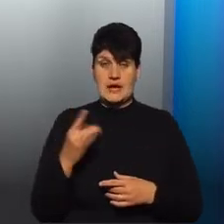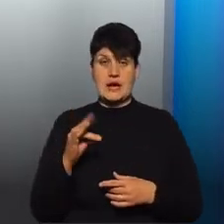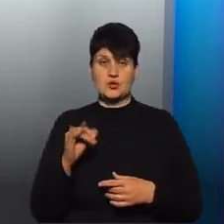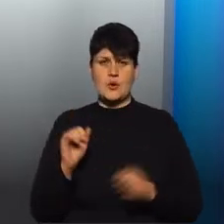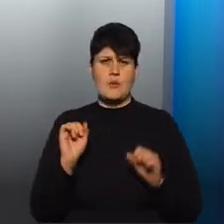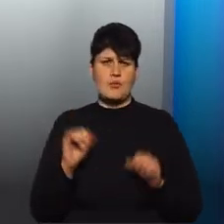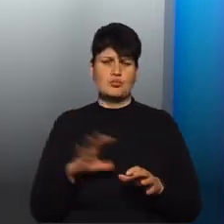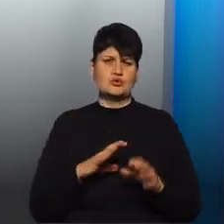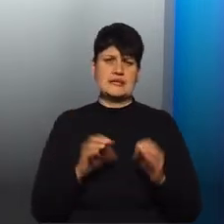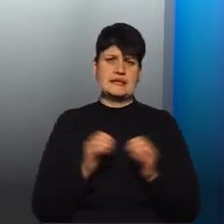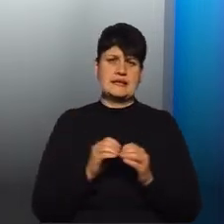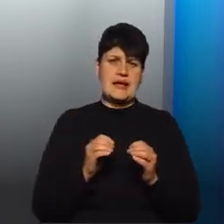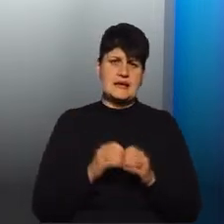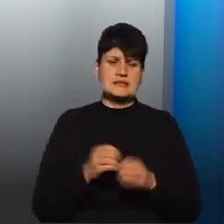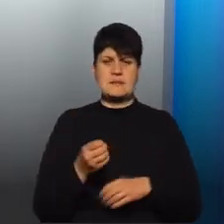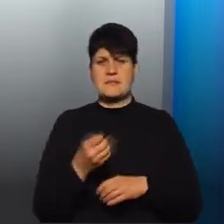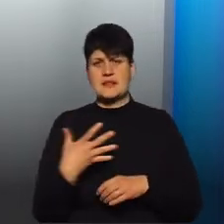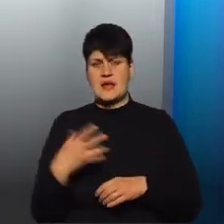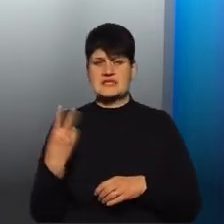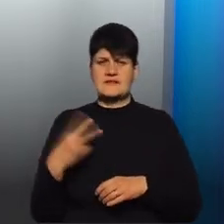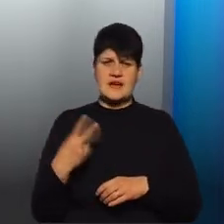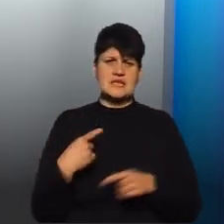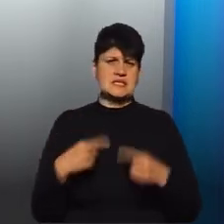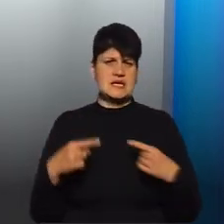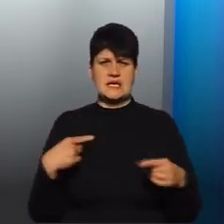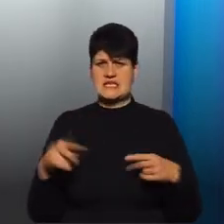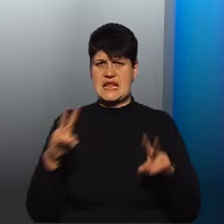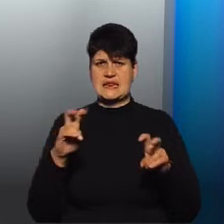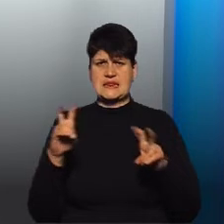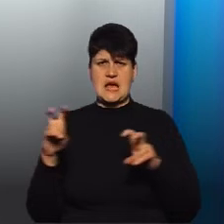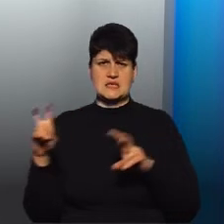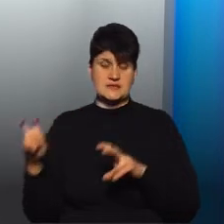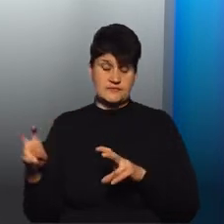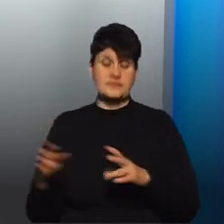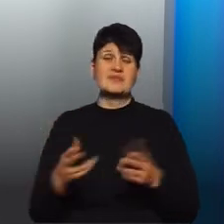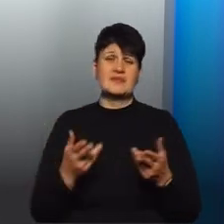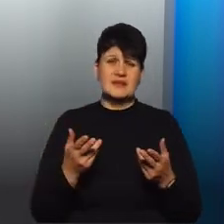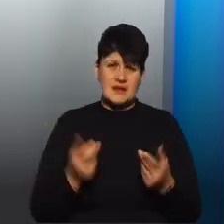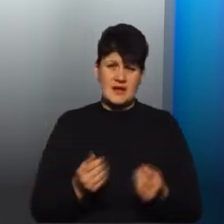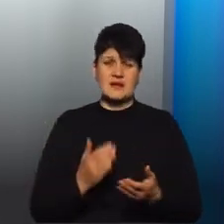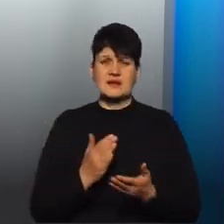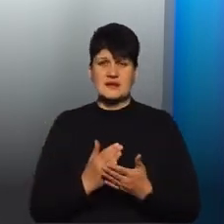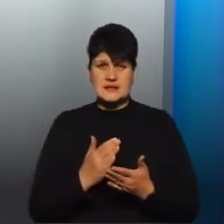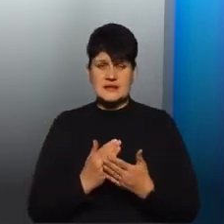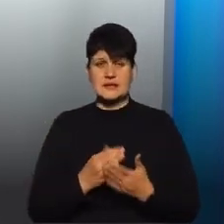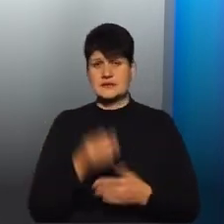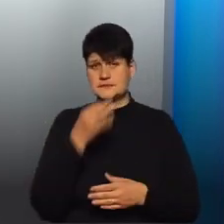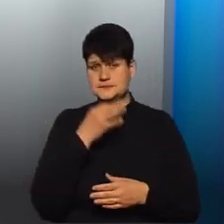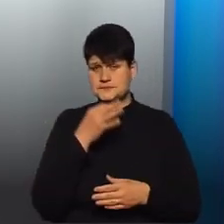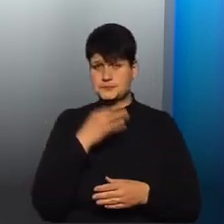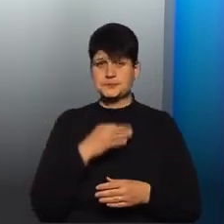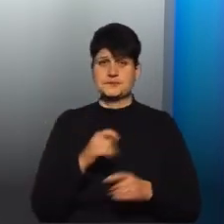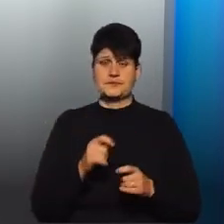10, 15, 20 різних торгівельних назв. Так, звичайно, є лікарські засоби, які імпортують, так,